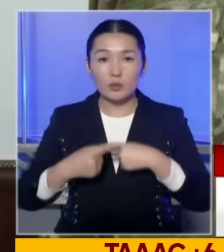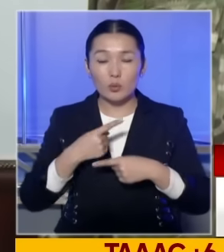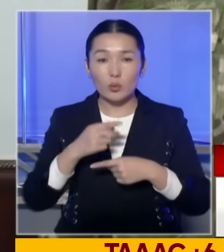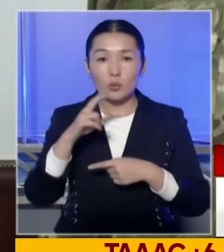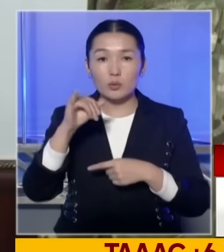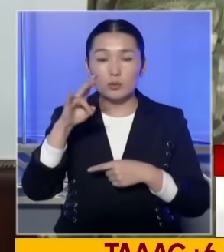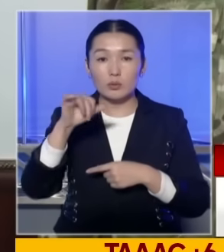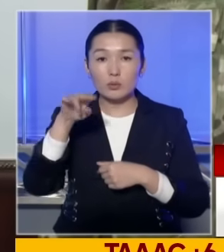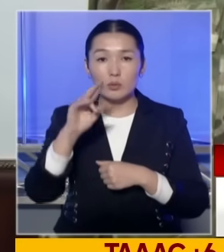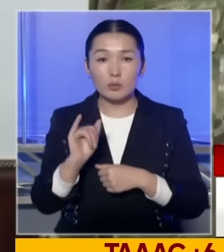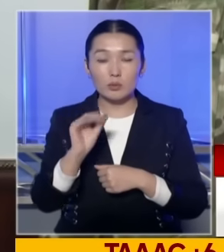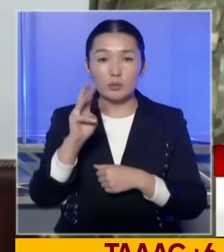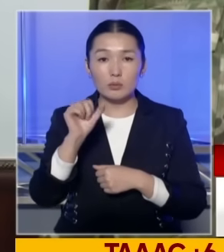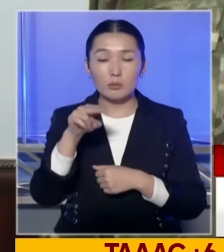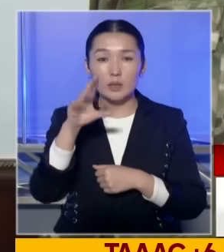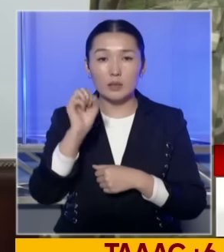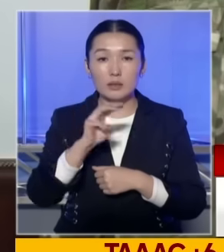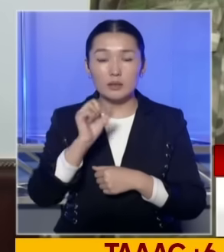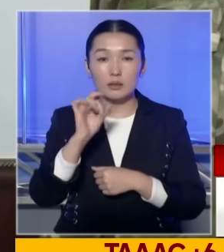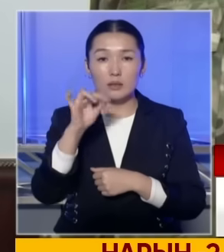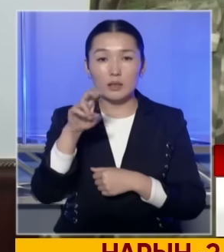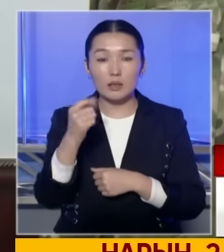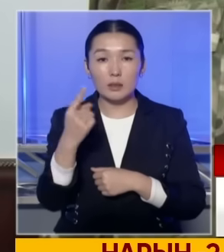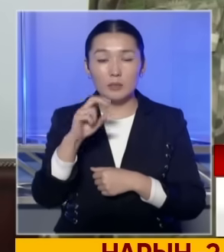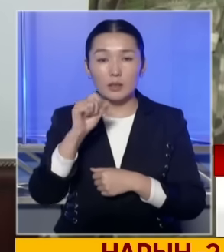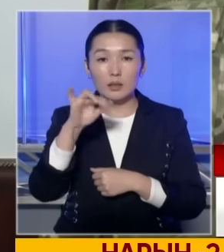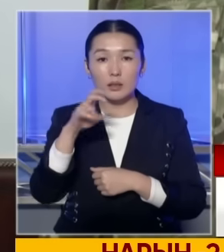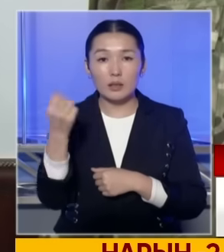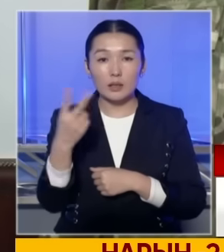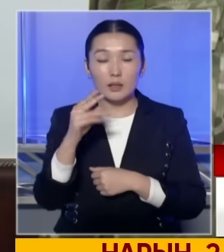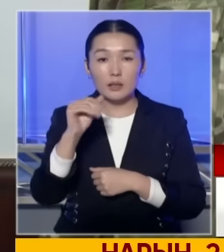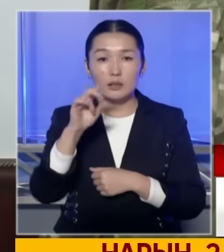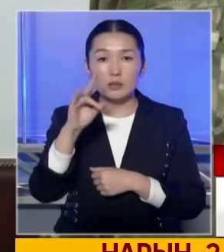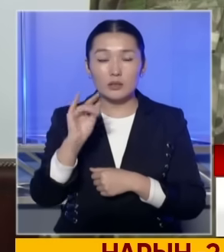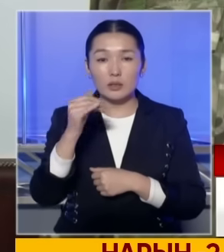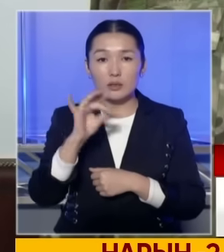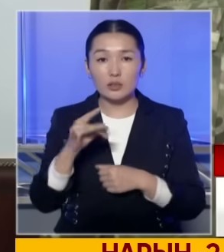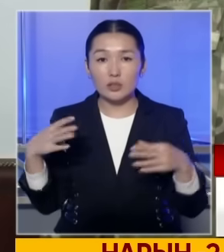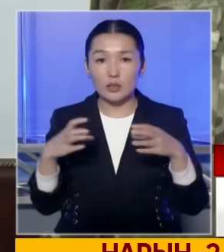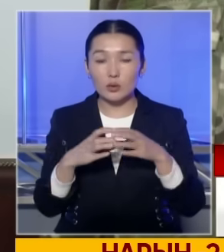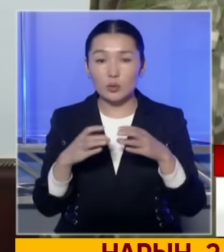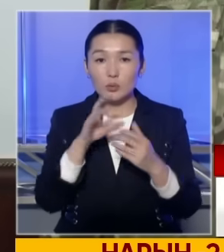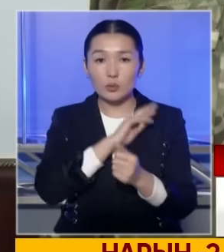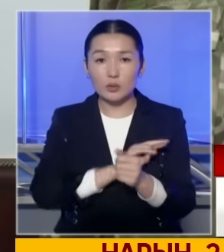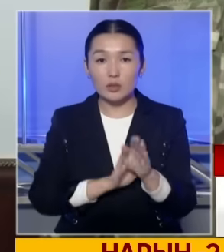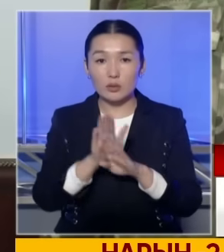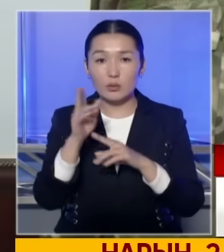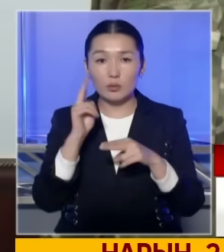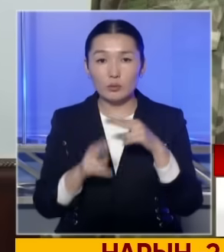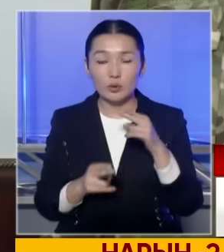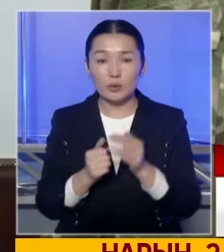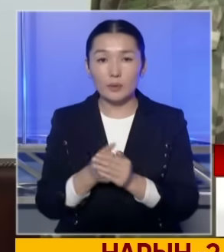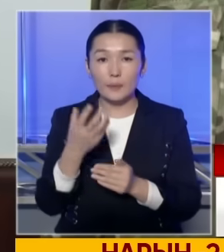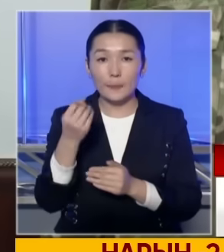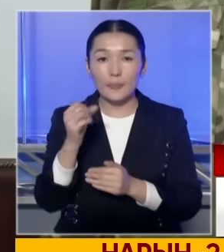максат арка, арка 1, арка 2 жаңы жер жийделикке чейин макулдашуу боюнча жумушчу топтун иши толук бүттү.